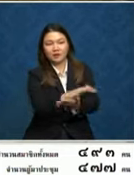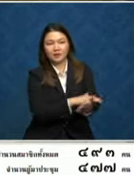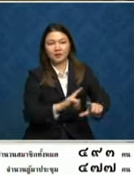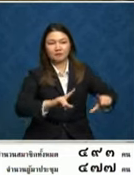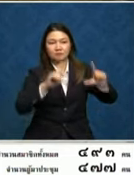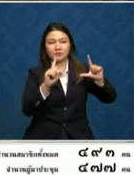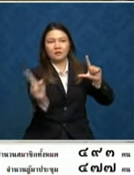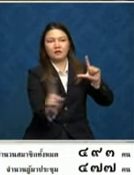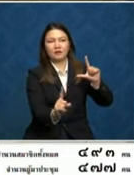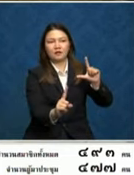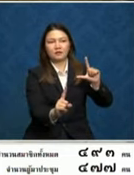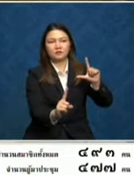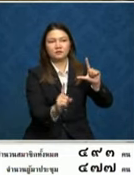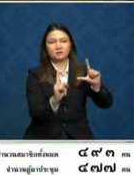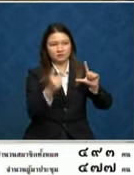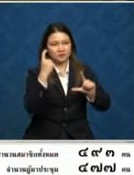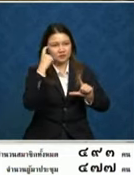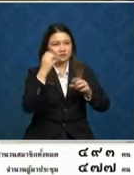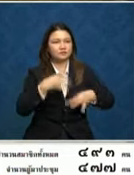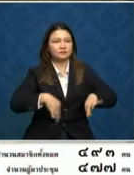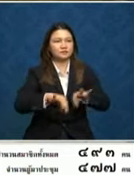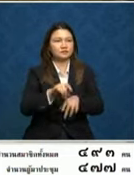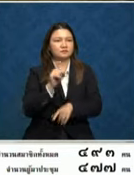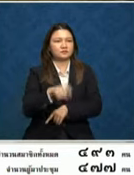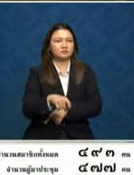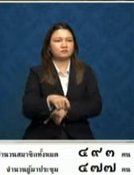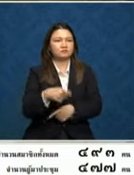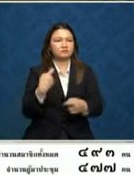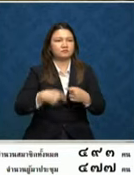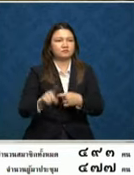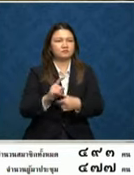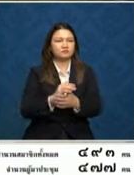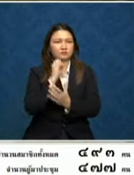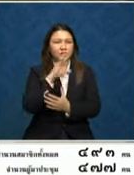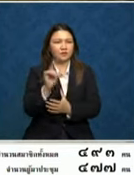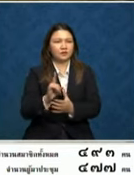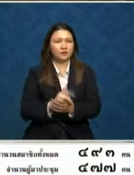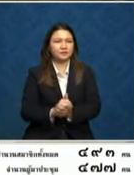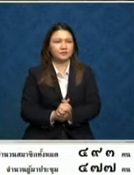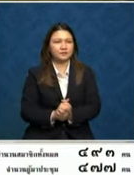นเรื่องยากอยู่ท่านประธานครับเมื่อดูรายละเอียดท่านประธานที่เคารพครับ